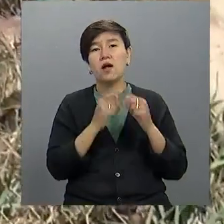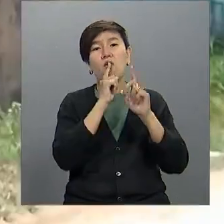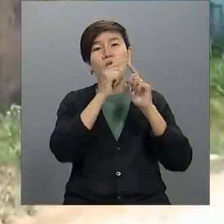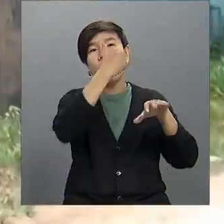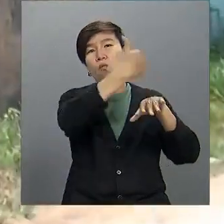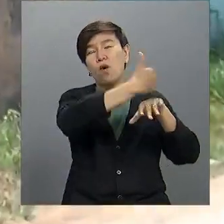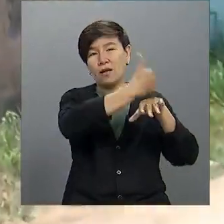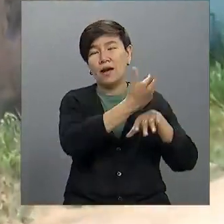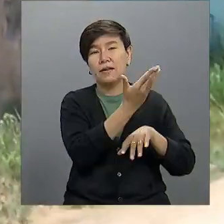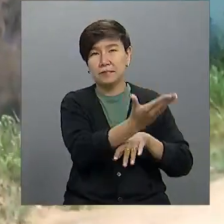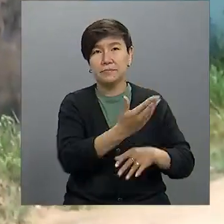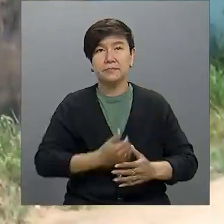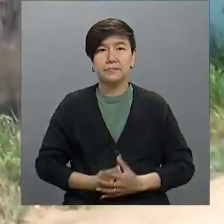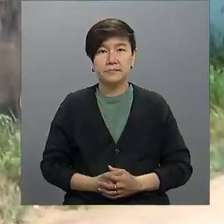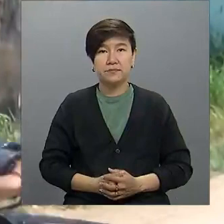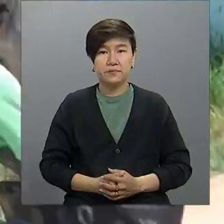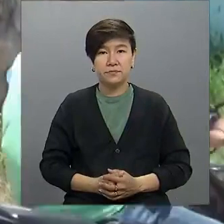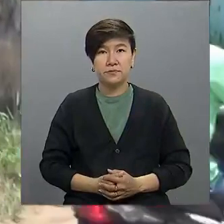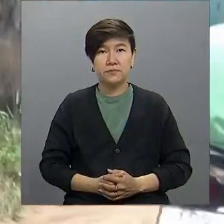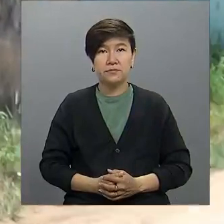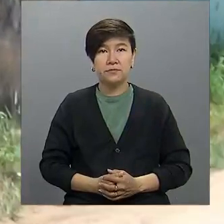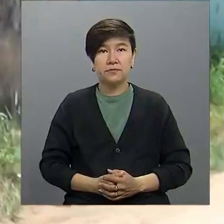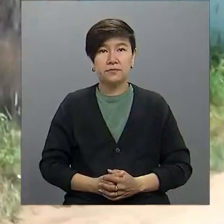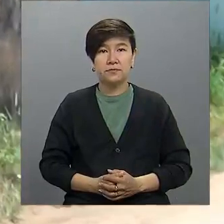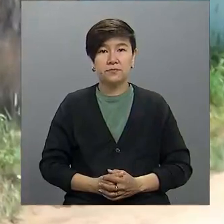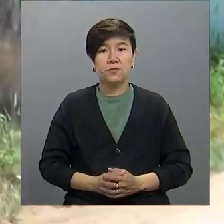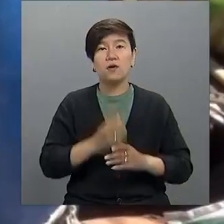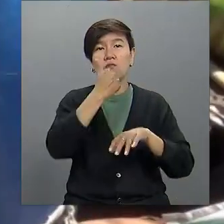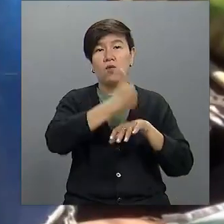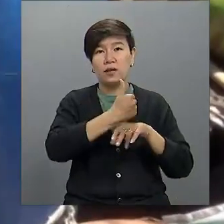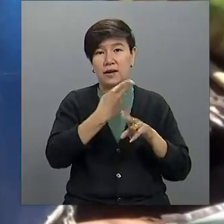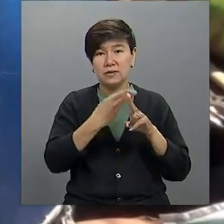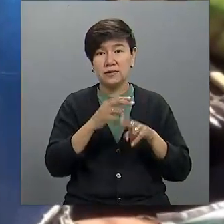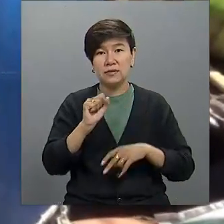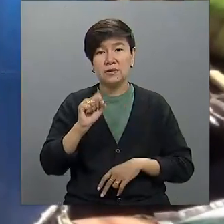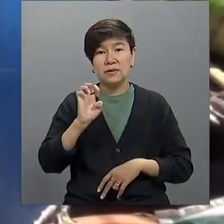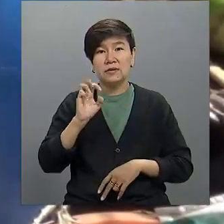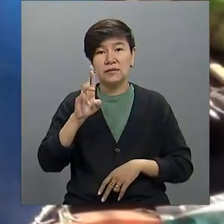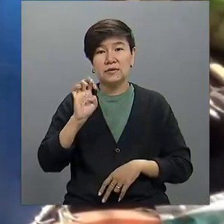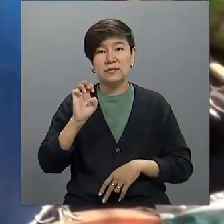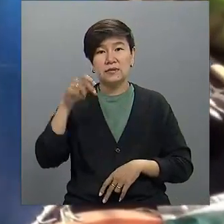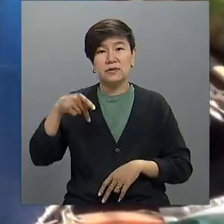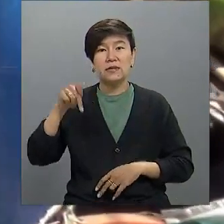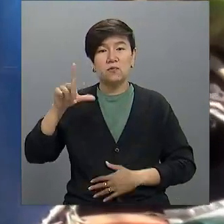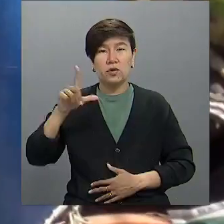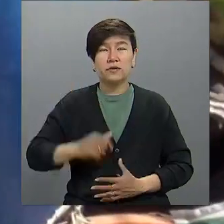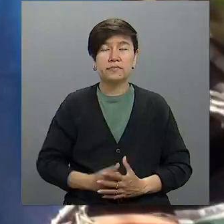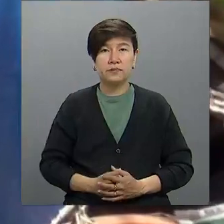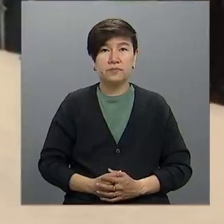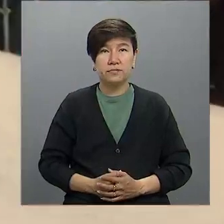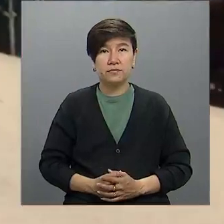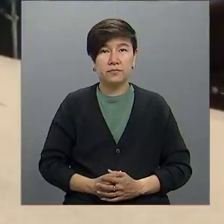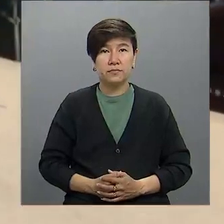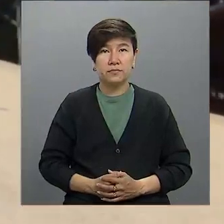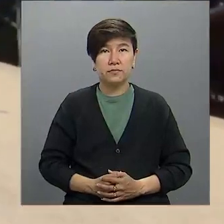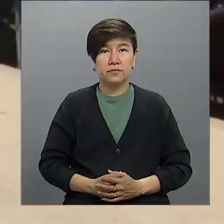ขนาดกลางที่16กันเลยท่านผอ.สิริพลรักษนาเวศนะคะท่านผอ.สิริ